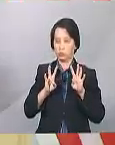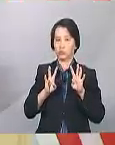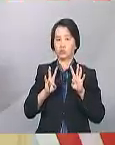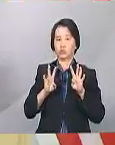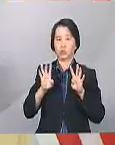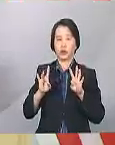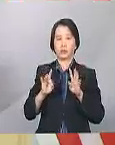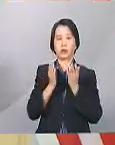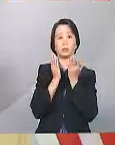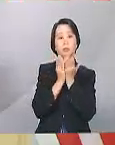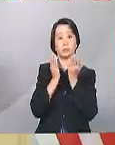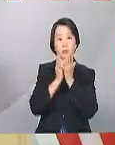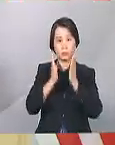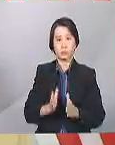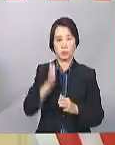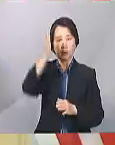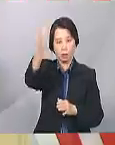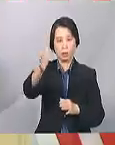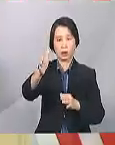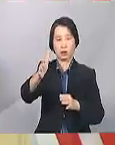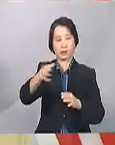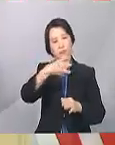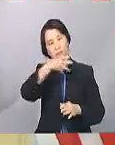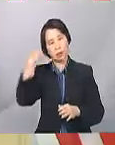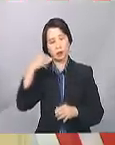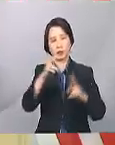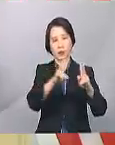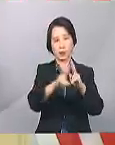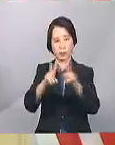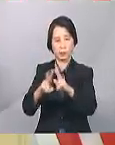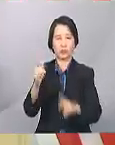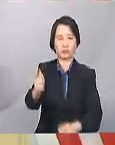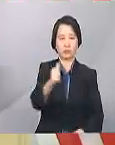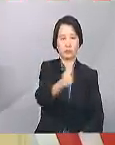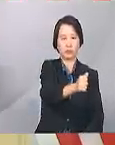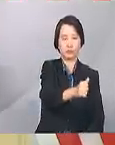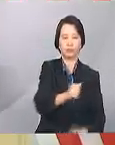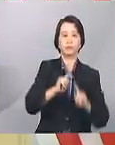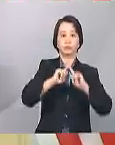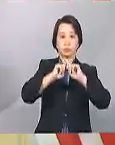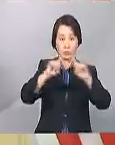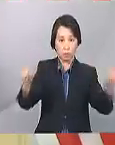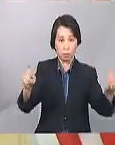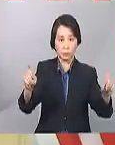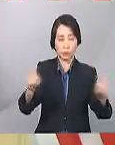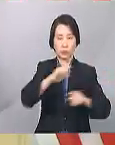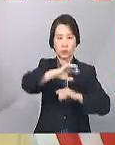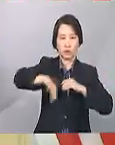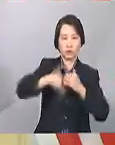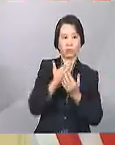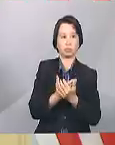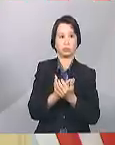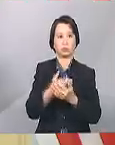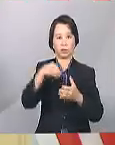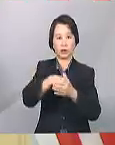4,878 pelajar yang akan bergerak untuk pulang ke kampung masing-masing. Tetapi kesemuanya